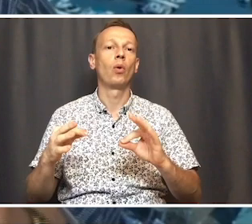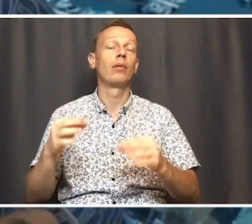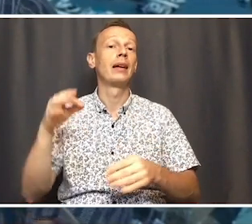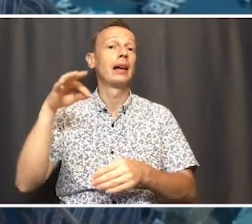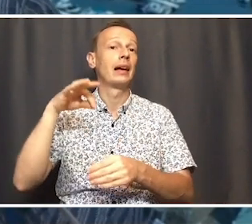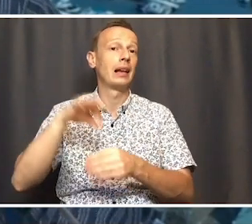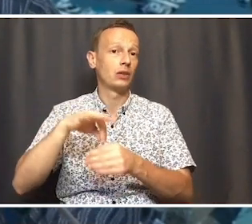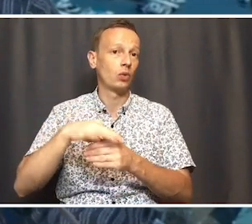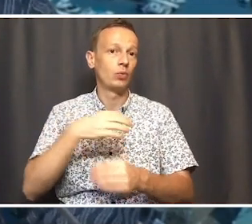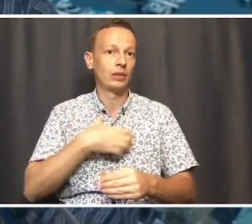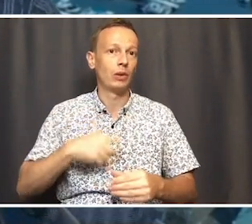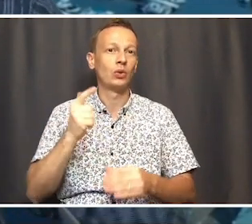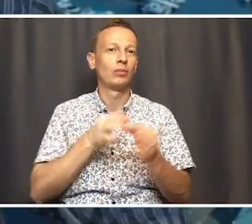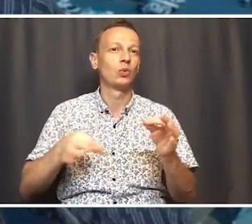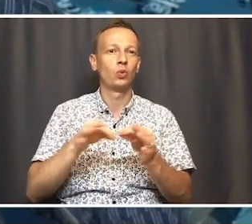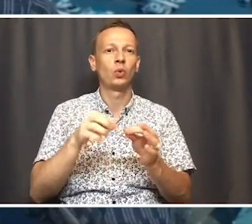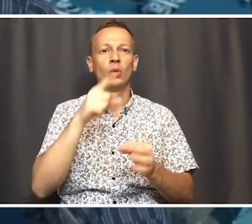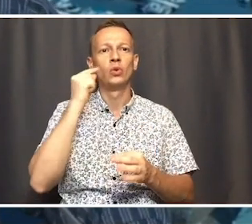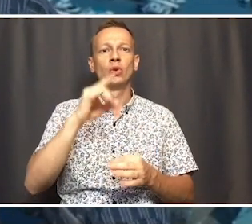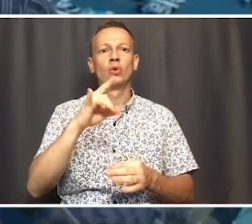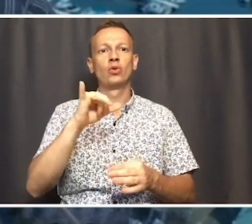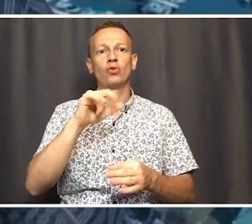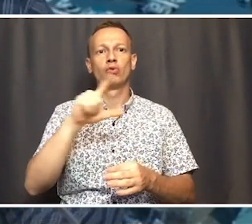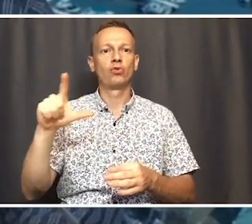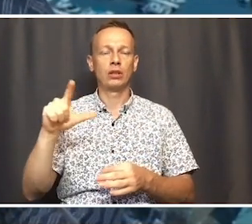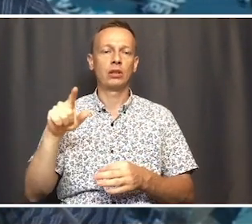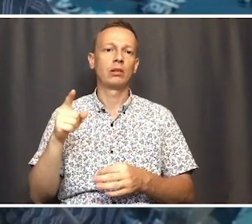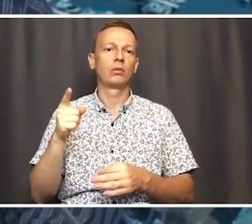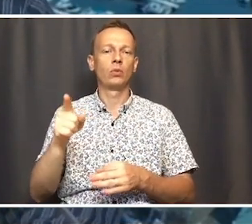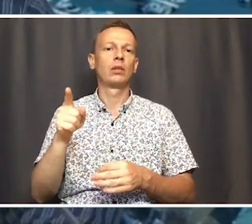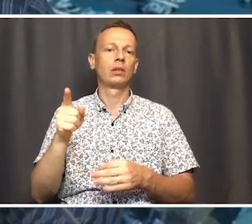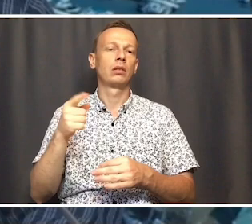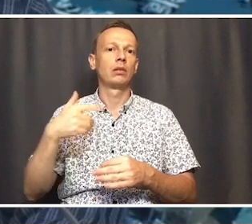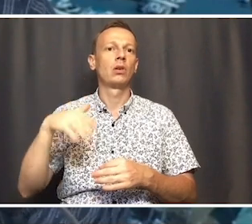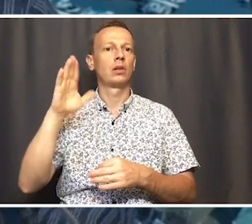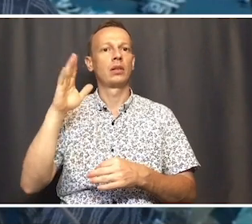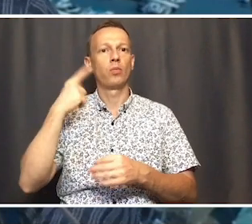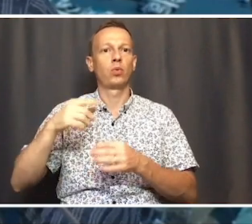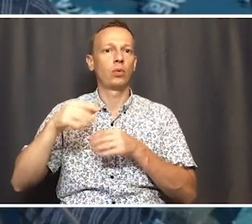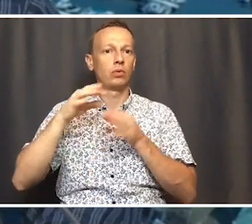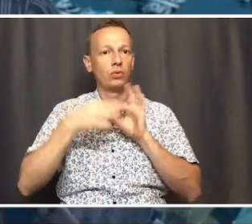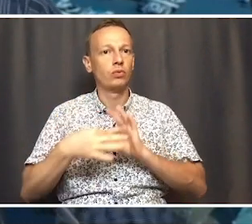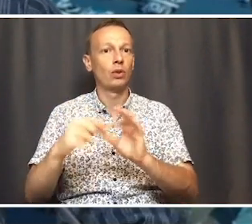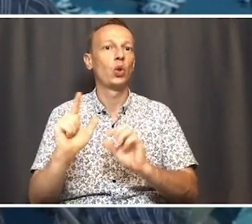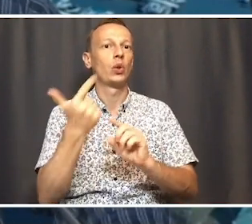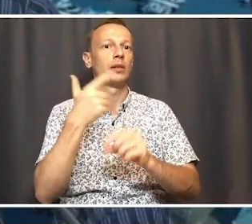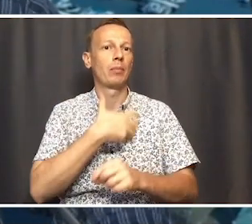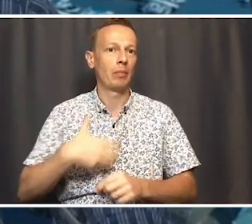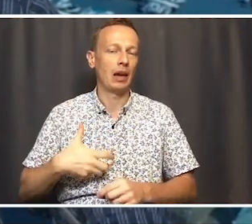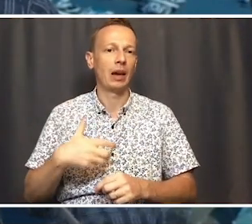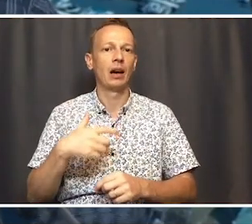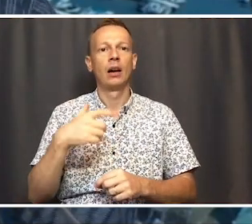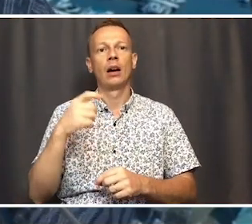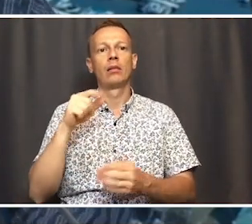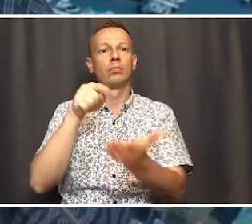des municipales évidemment, le deuxième tour, Philippe Schill, tête de liste et candidat à sa propre succession à Aroué. Philippe Schill